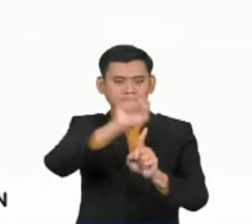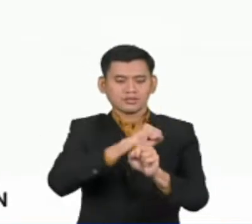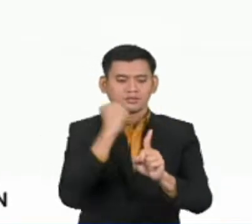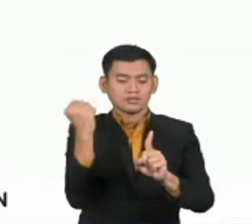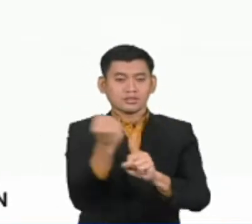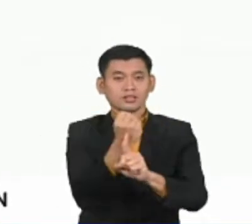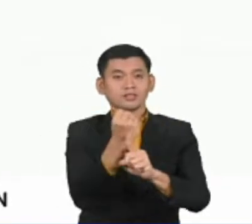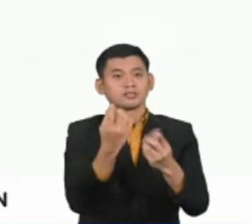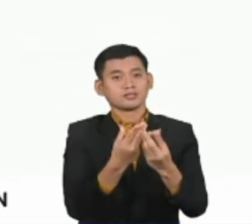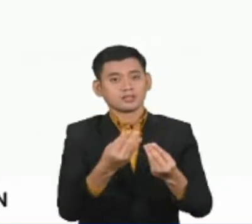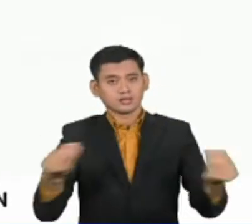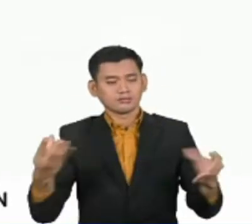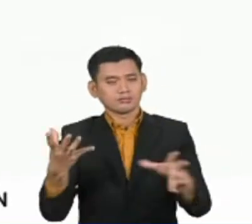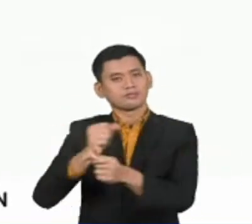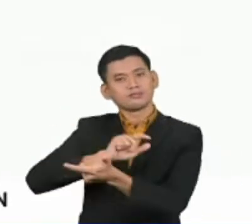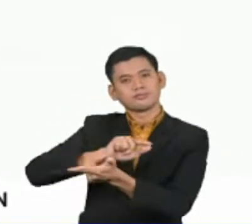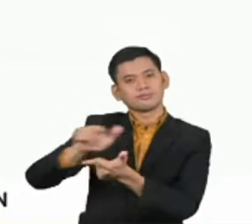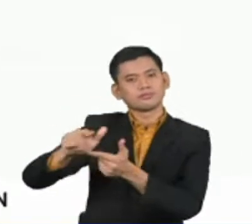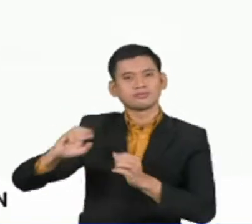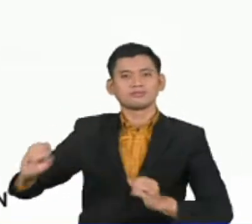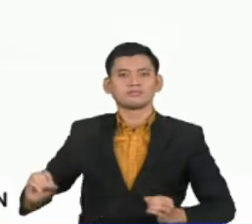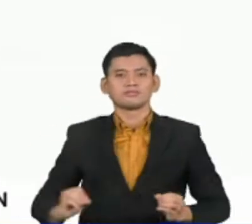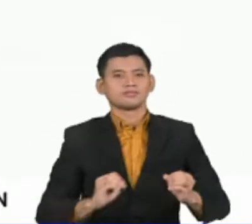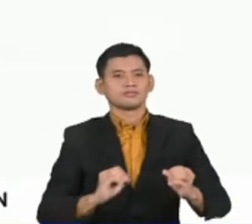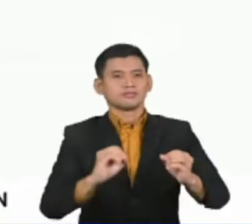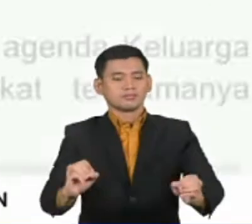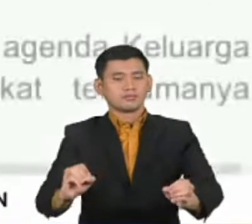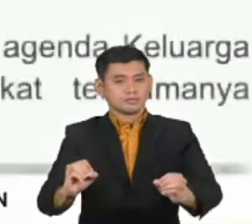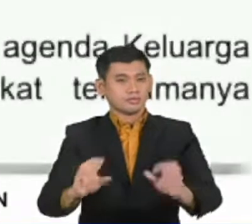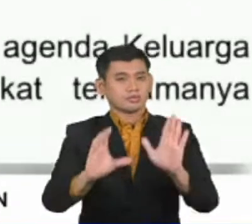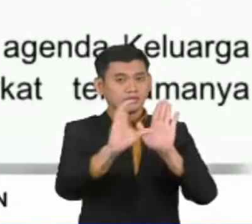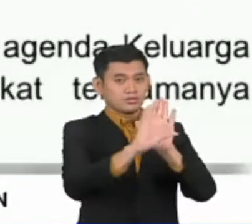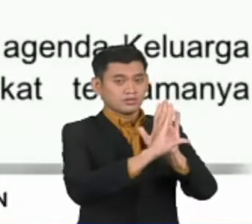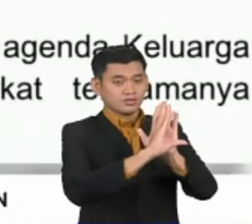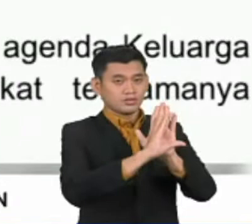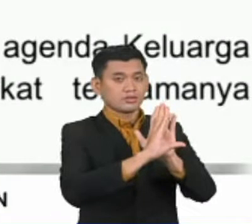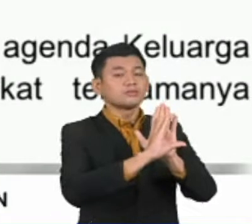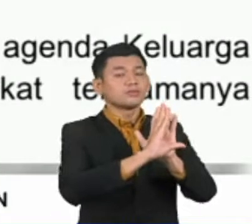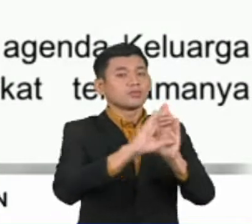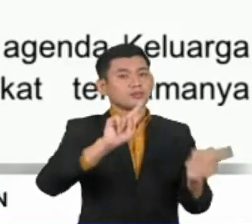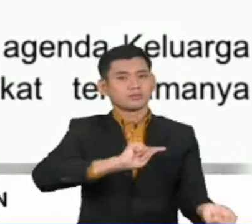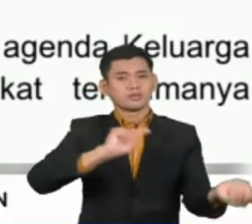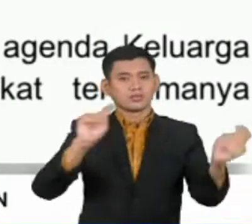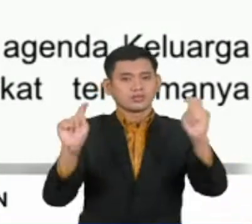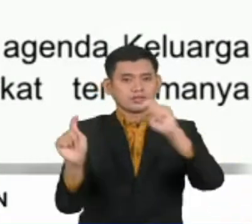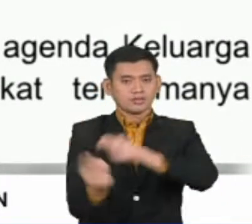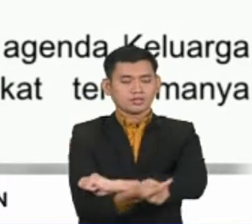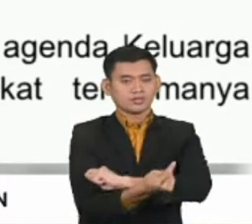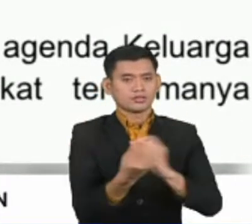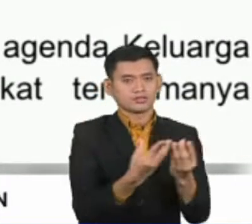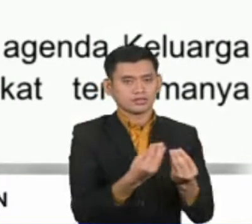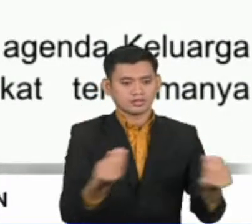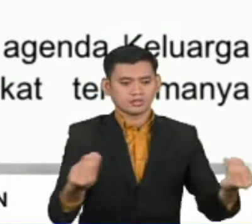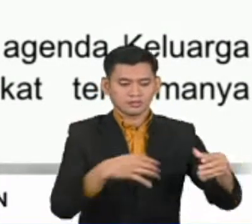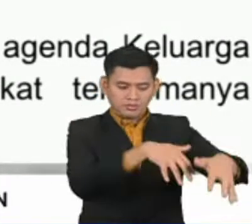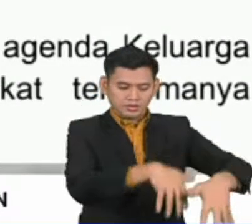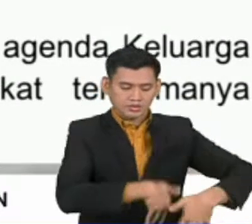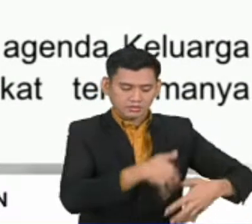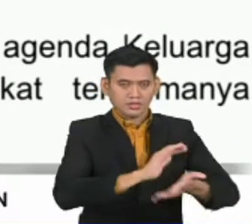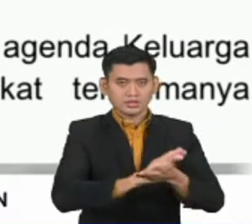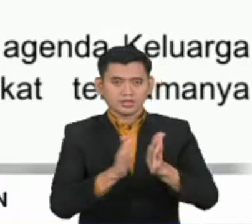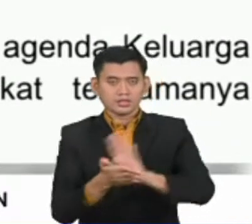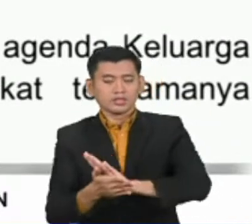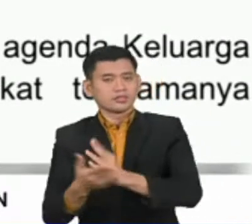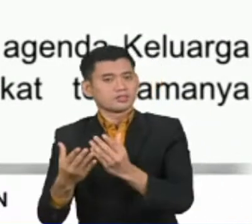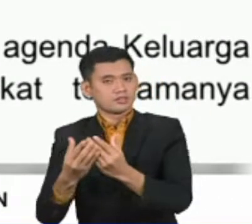berkenaan mendapat kelulusan untuk beroperasi. Beliau mengambil contoh isu penukaran status tanah pertanian kepada tanah komersial